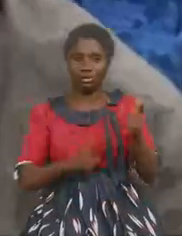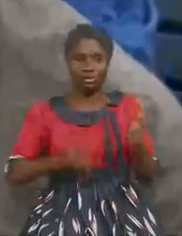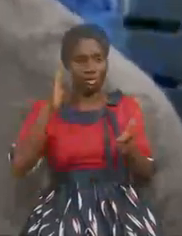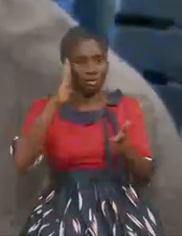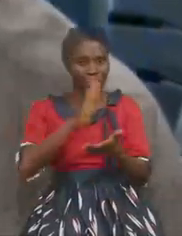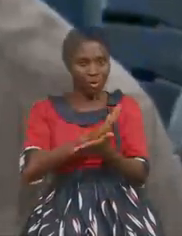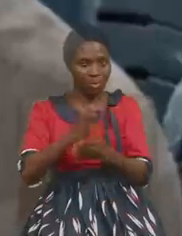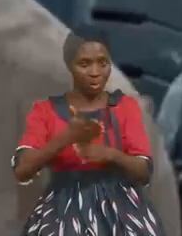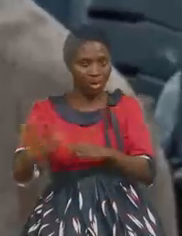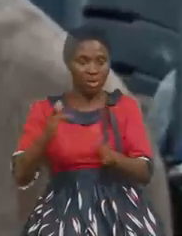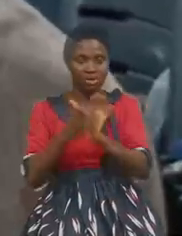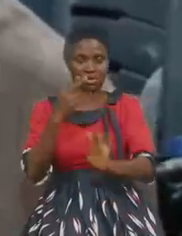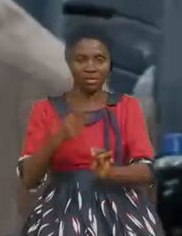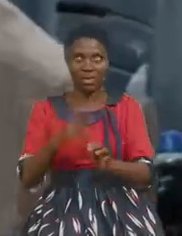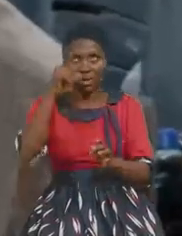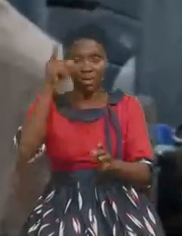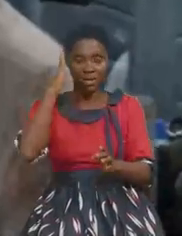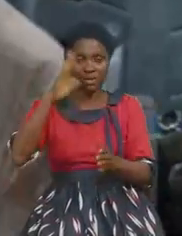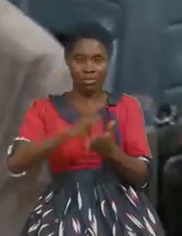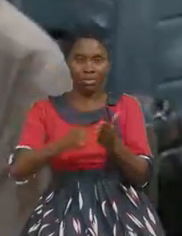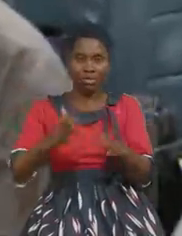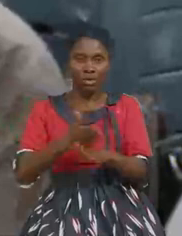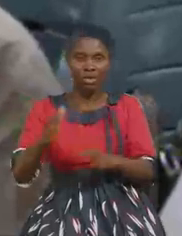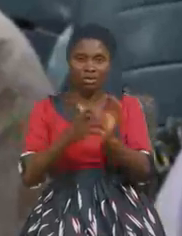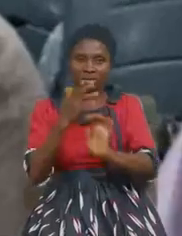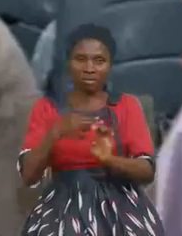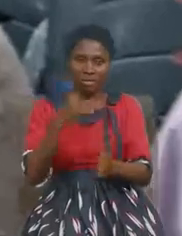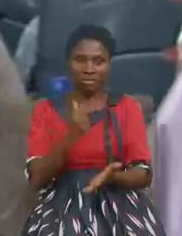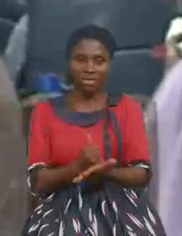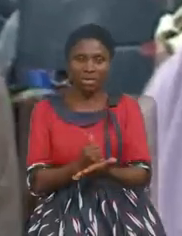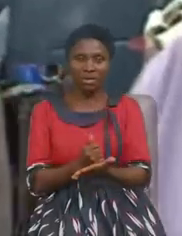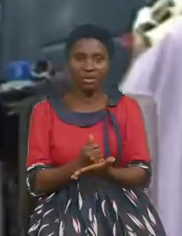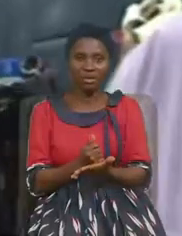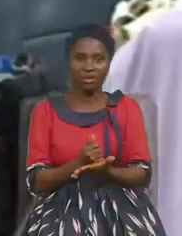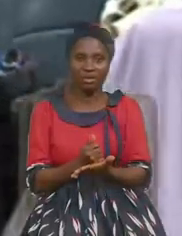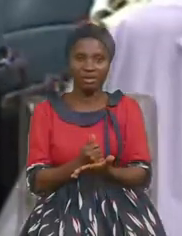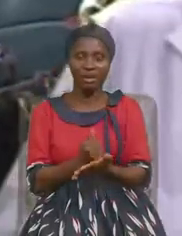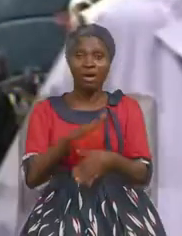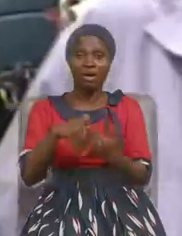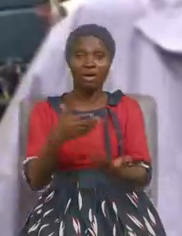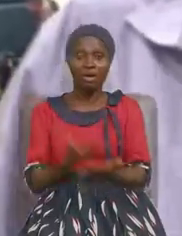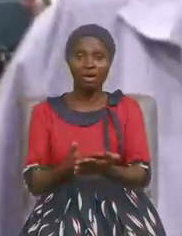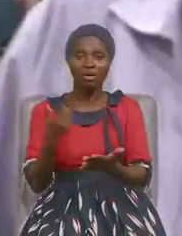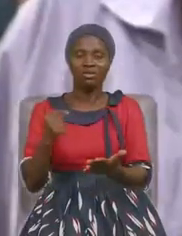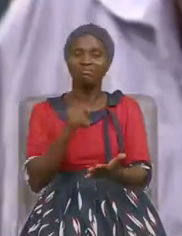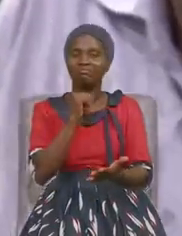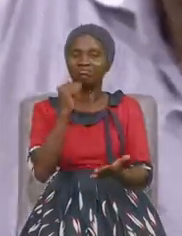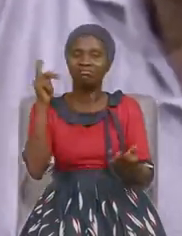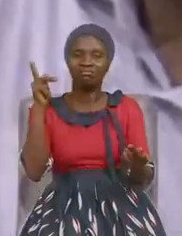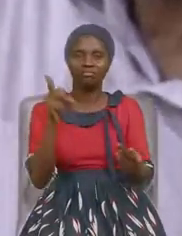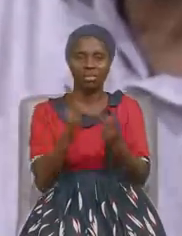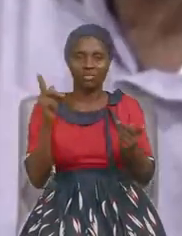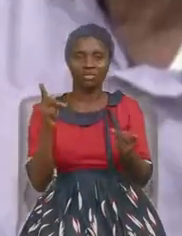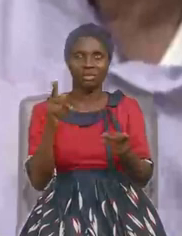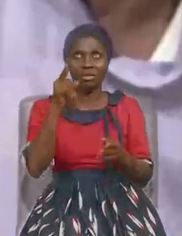Il va ôter toutes ces choses au nom de Jésus. Toutes les imperfections, il va les